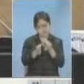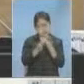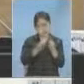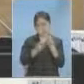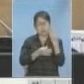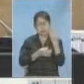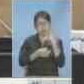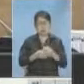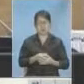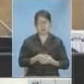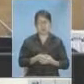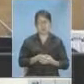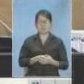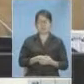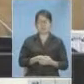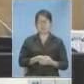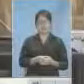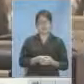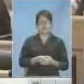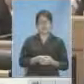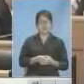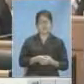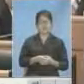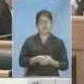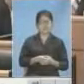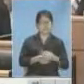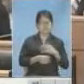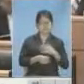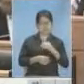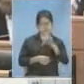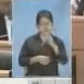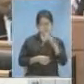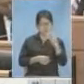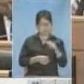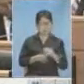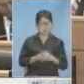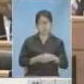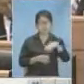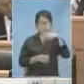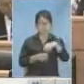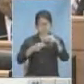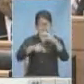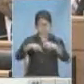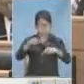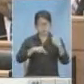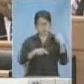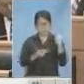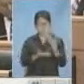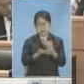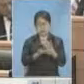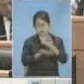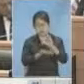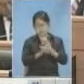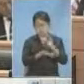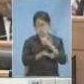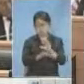เชิญนะ ครับก็อย่างที่ผมบอกครับท่านครับท่านกรมการปกครองเนี่ยตั้งงบไว้ตั้ง 36,000 กว่าล้